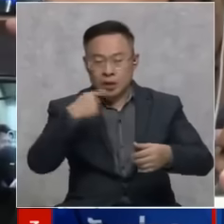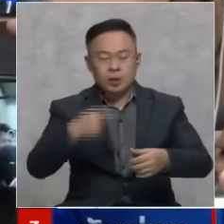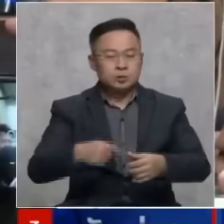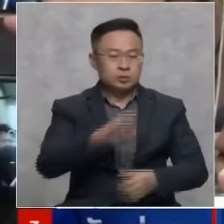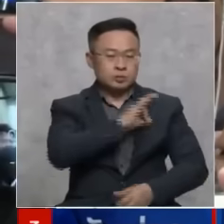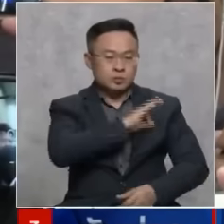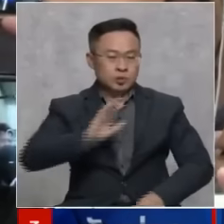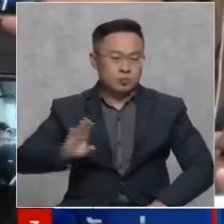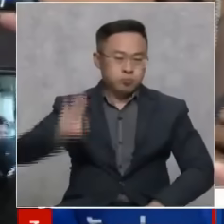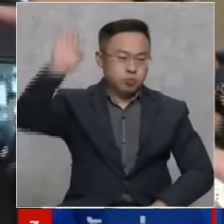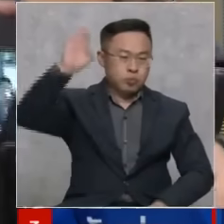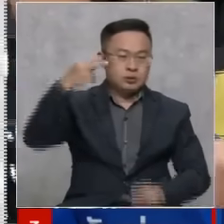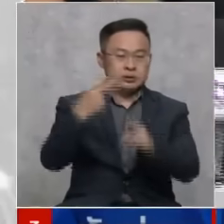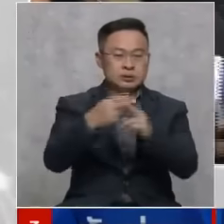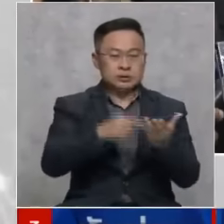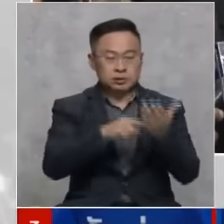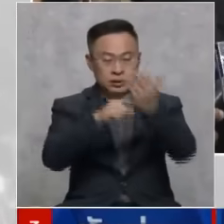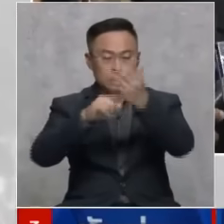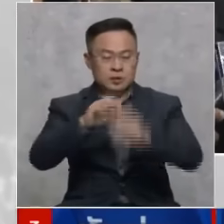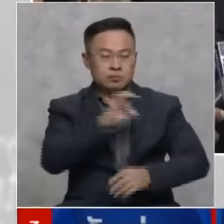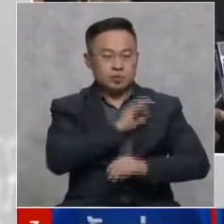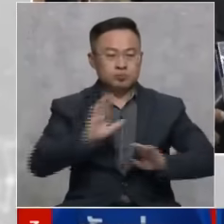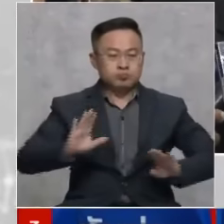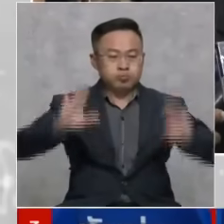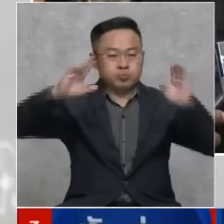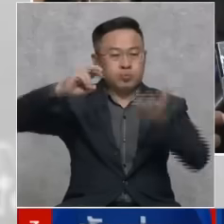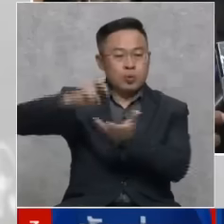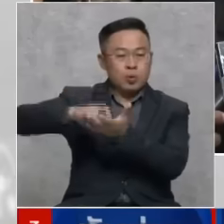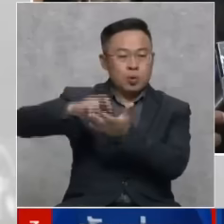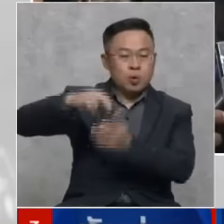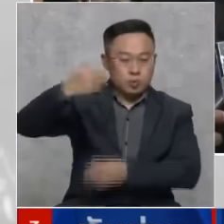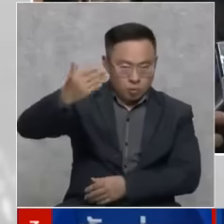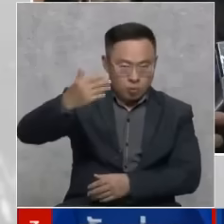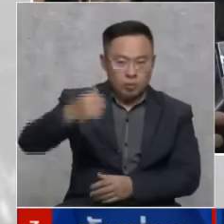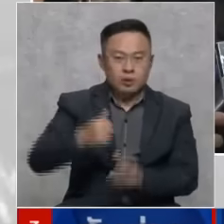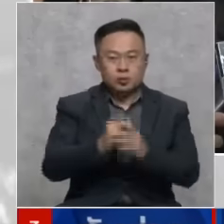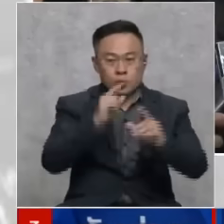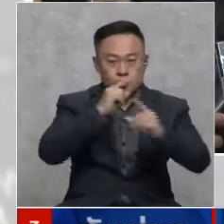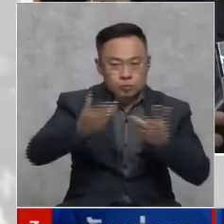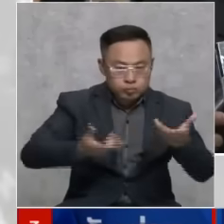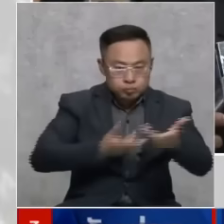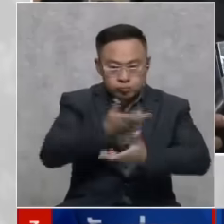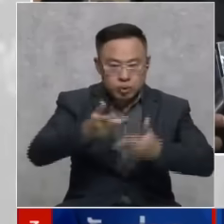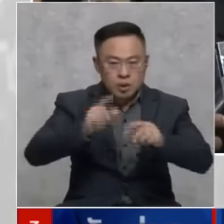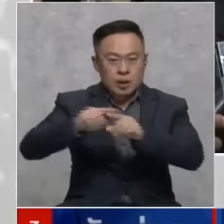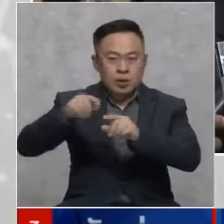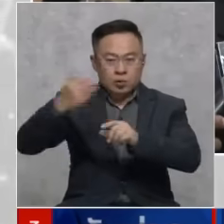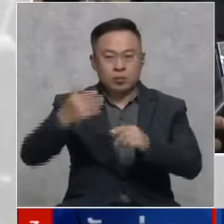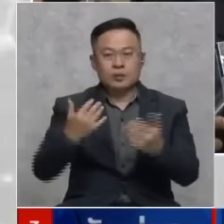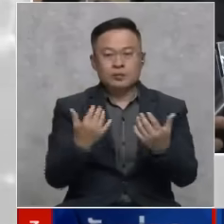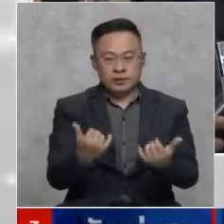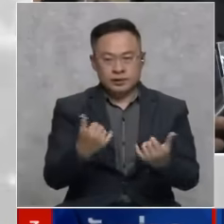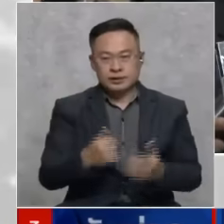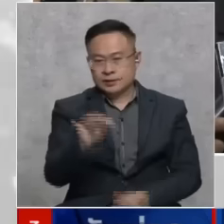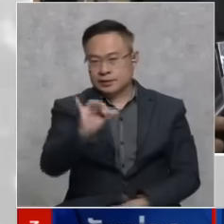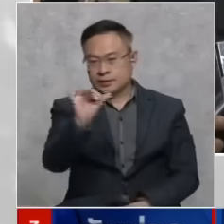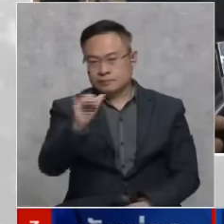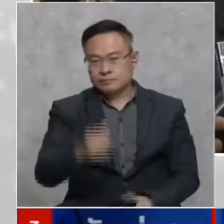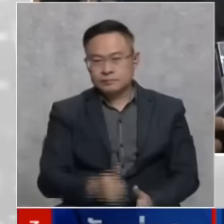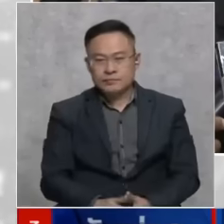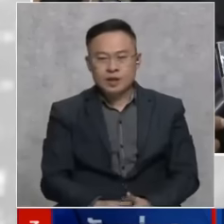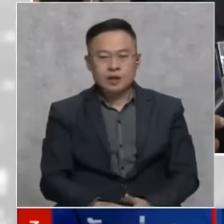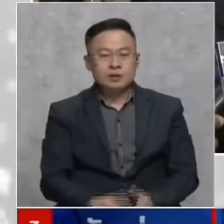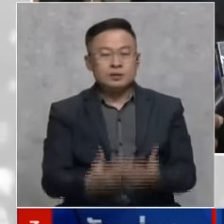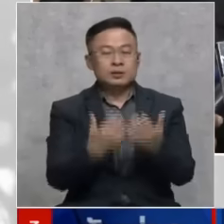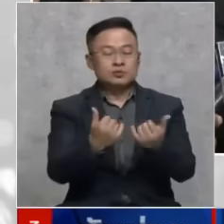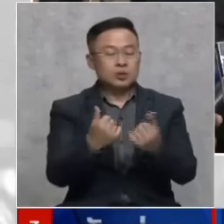การโหวตเลือกทุกอย่างต้องไปหารือในที่ประชุมเพราะต้องไปรับฟังความเห็นจากทุกฝ่ายแล้วค่ะนักข่าวเลยถามไปในส่วนของหมออ๋องป